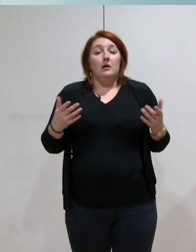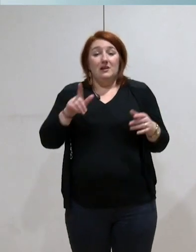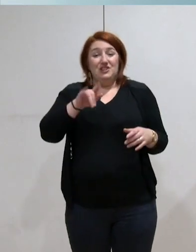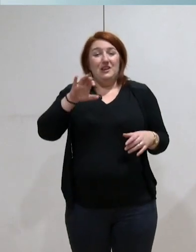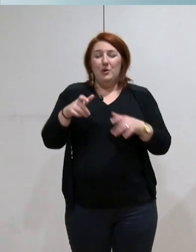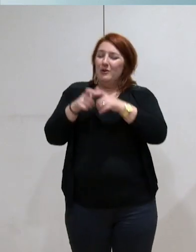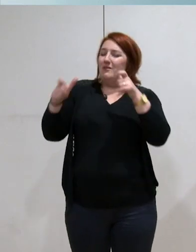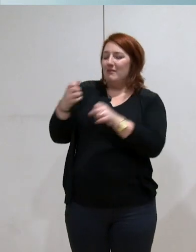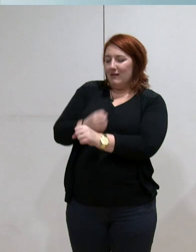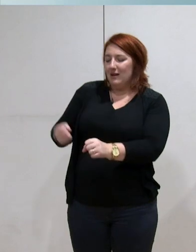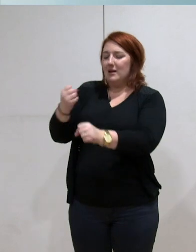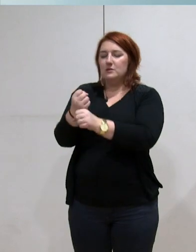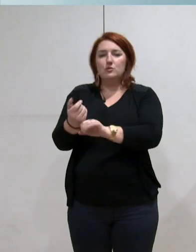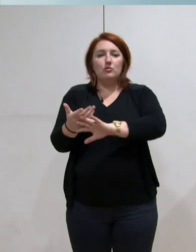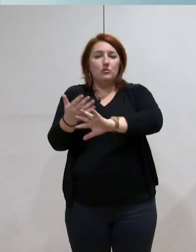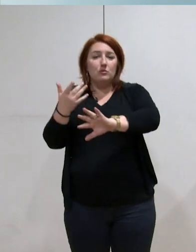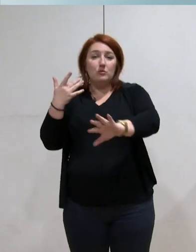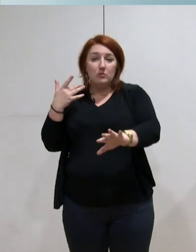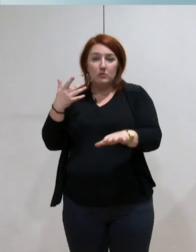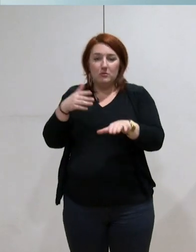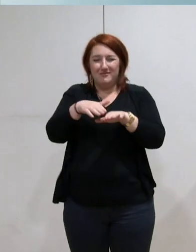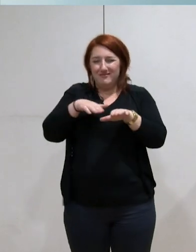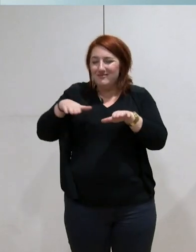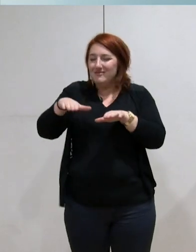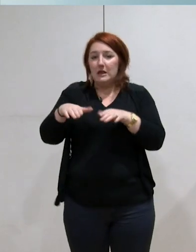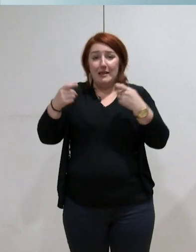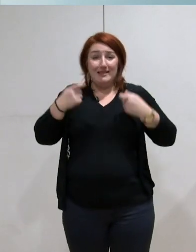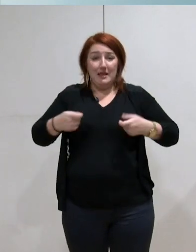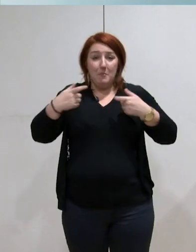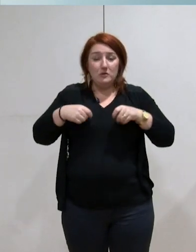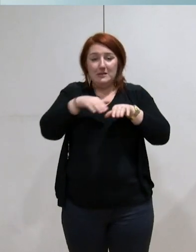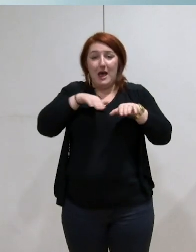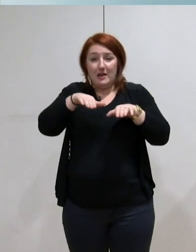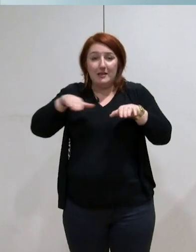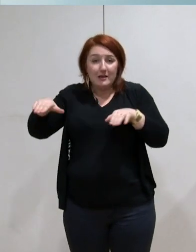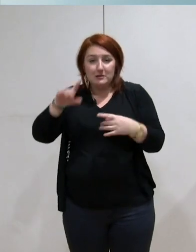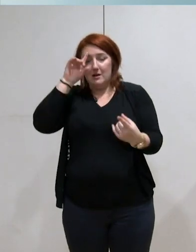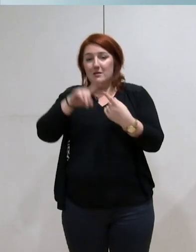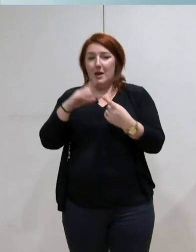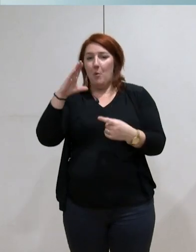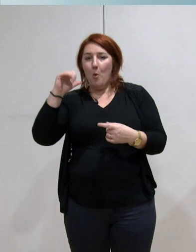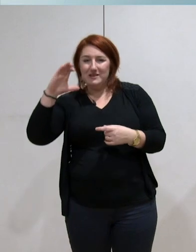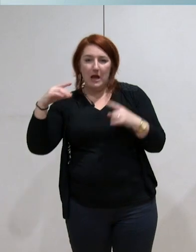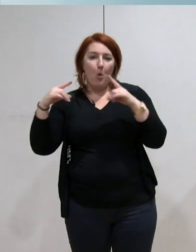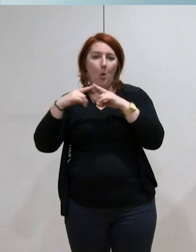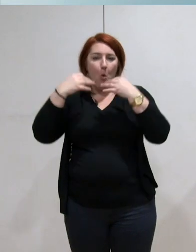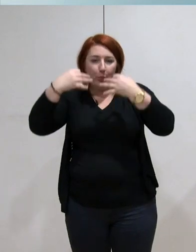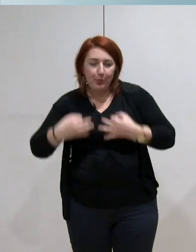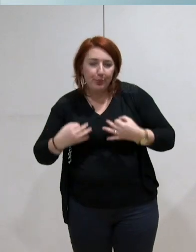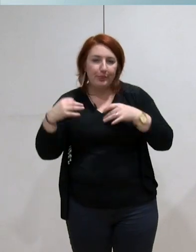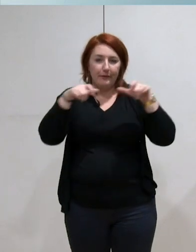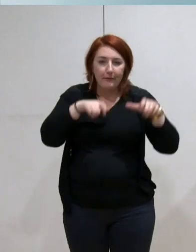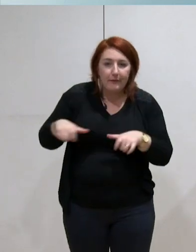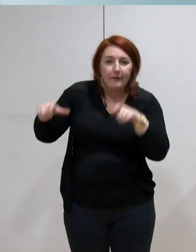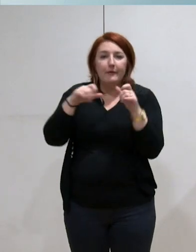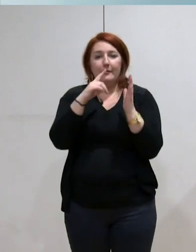GIE avait un certain nombre de dépenses annexes notamment des dépenses liées au commissaire au compte des taxes sur les salaires qui sont de